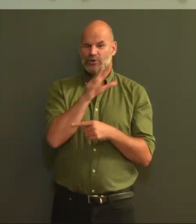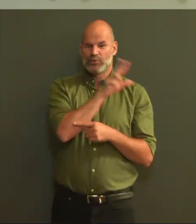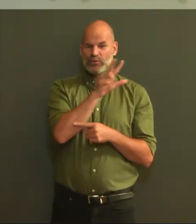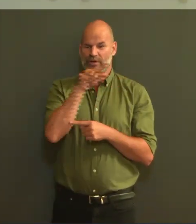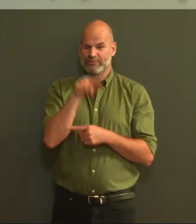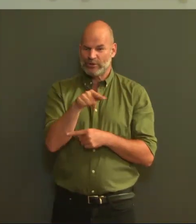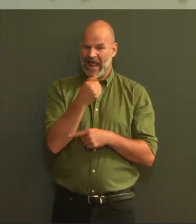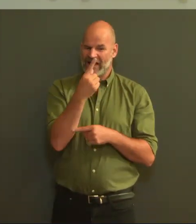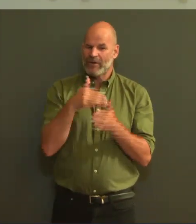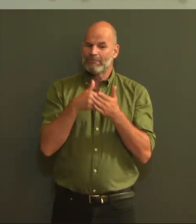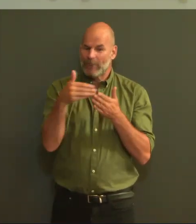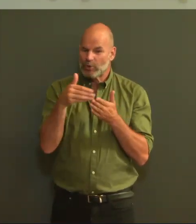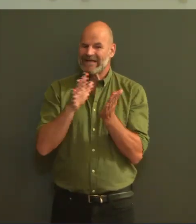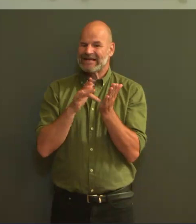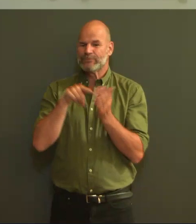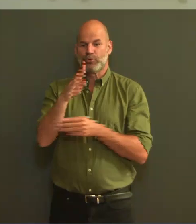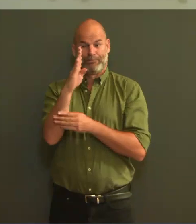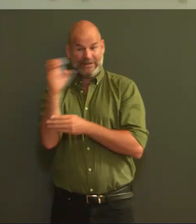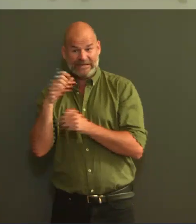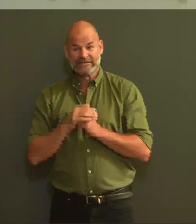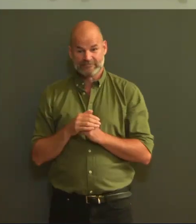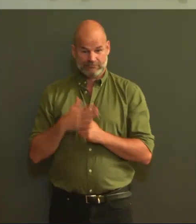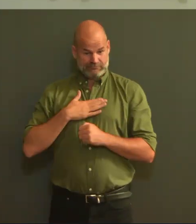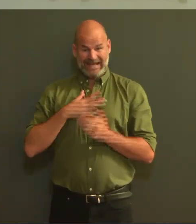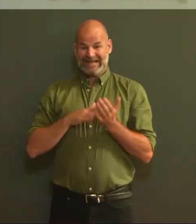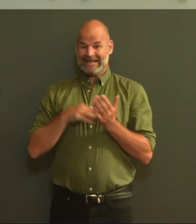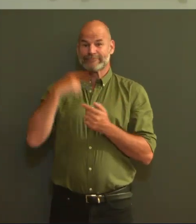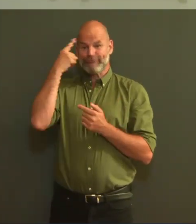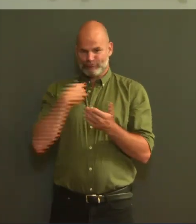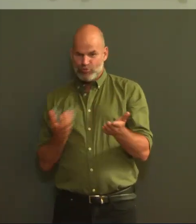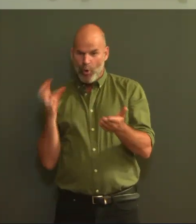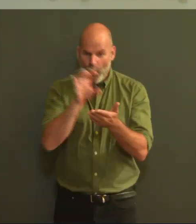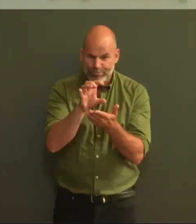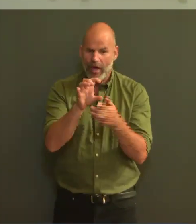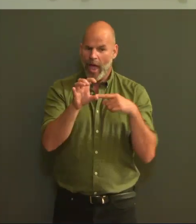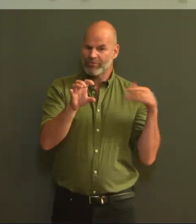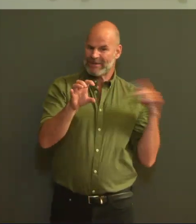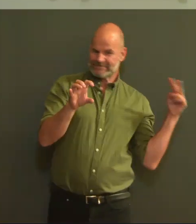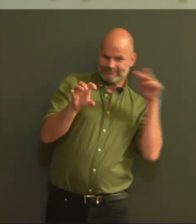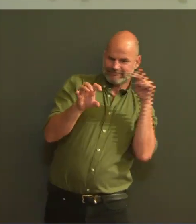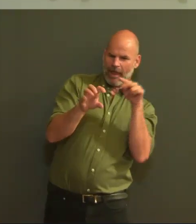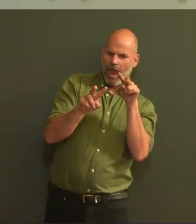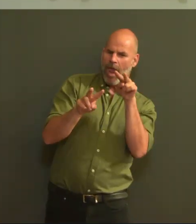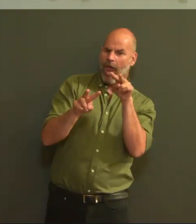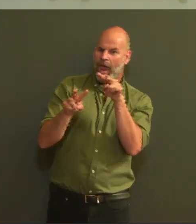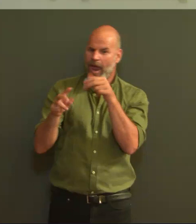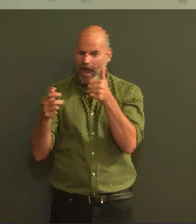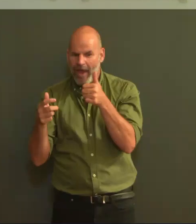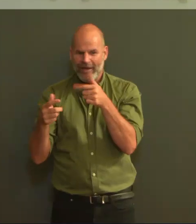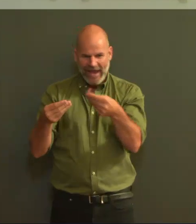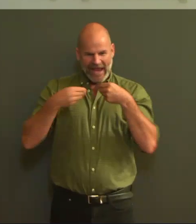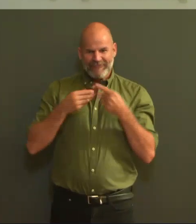www.11miljoenredenen.be en ook op deze manier ook de anderen te motiveren om de regels te blijven respecteren.